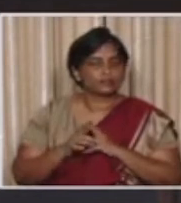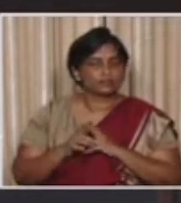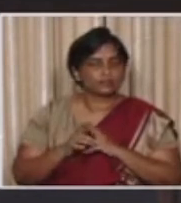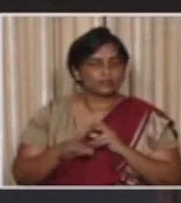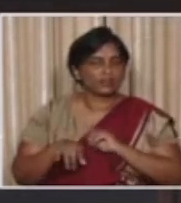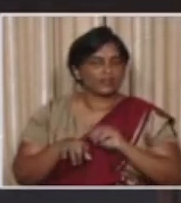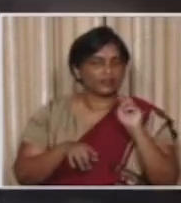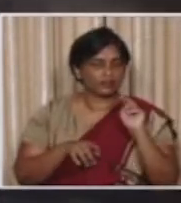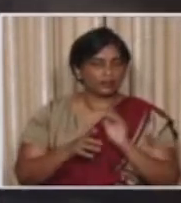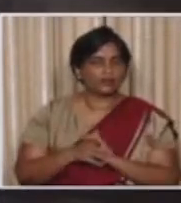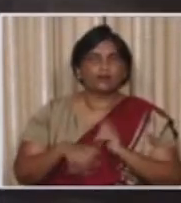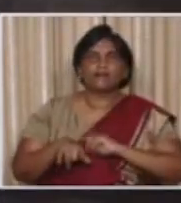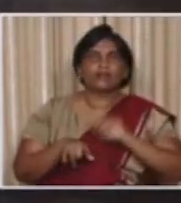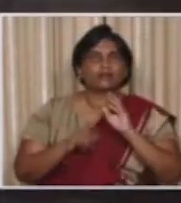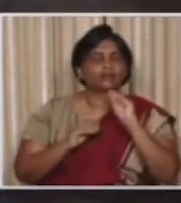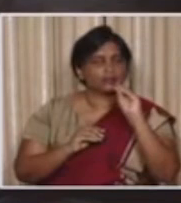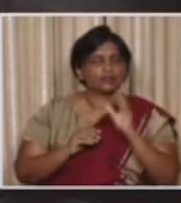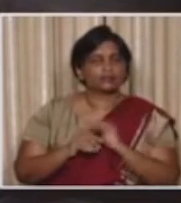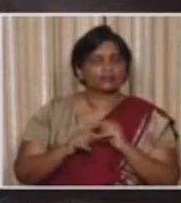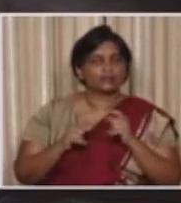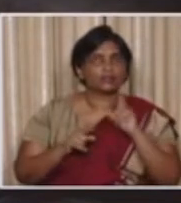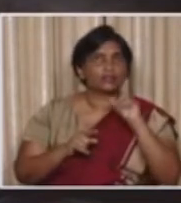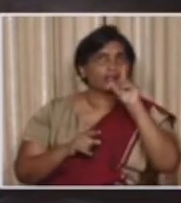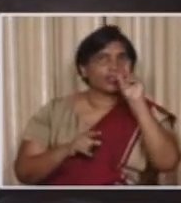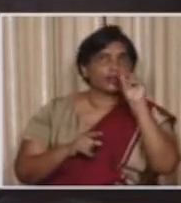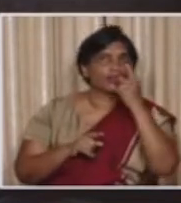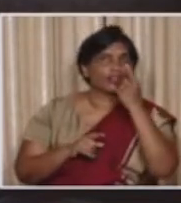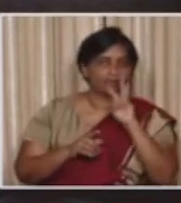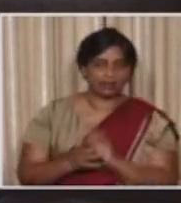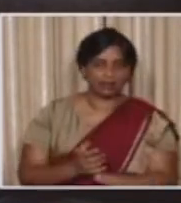20ක්. ඔව් 20ක් දීලා තියෙනවා. 20 ඉවර වෙන්නේ 11 12ට.